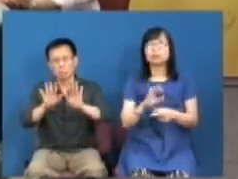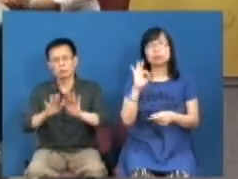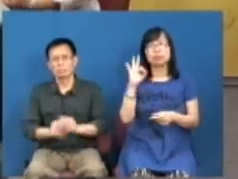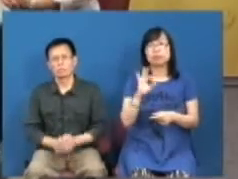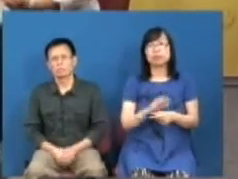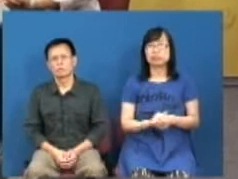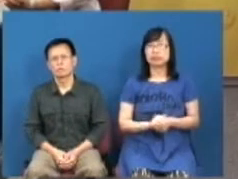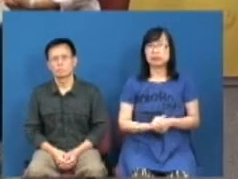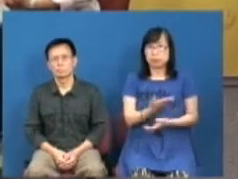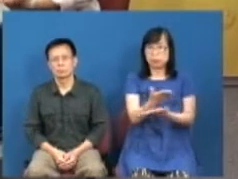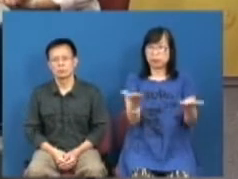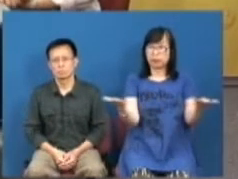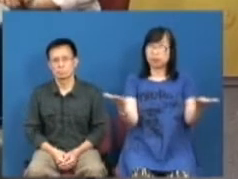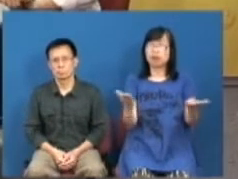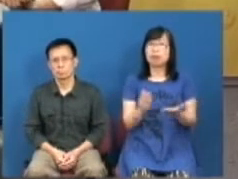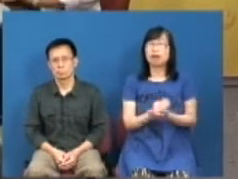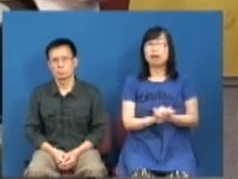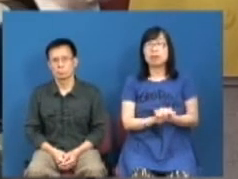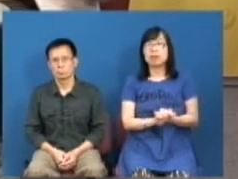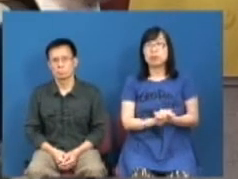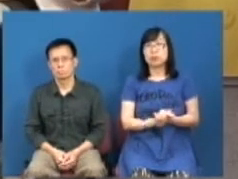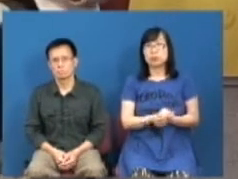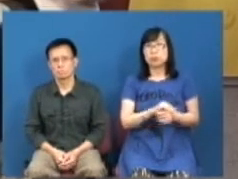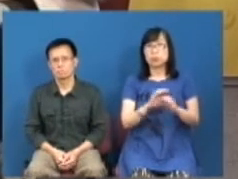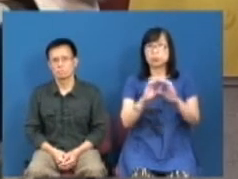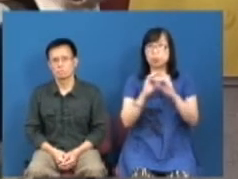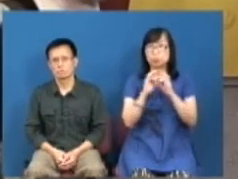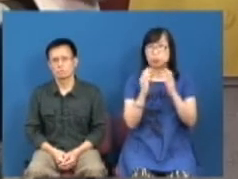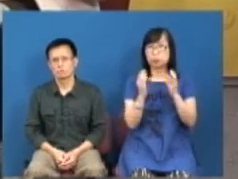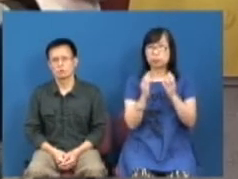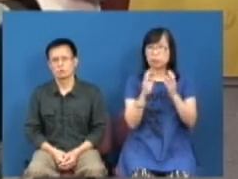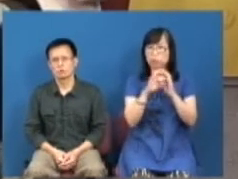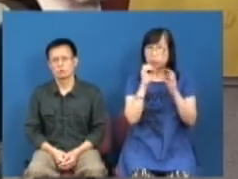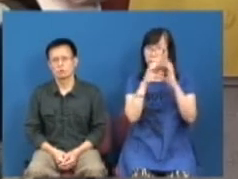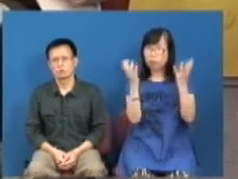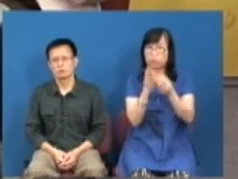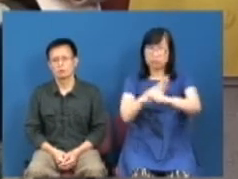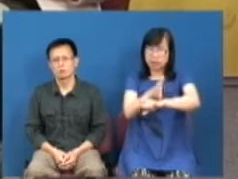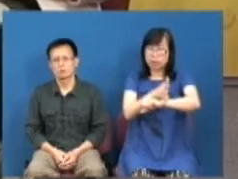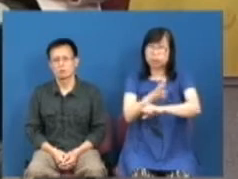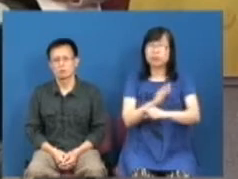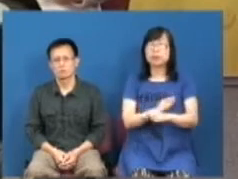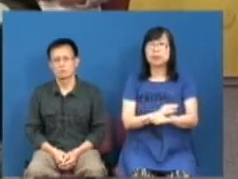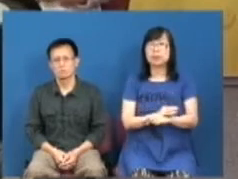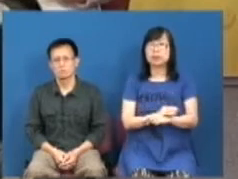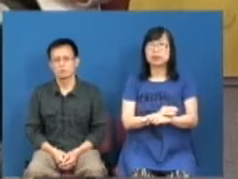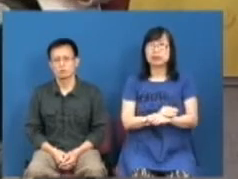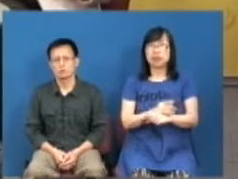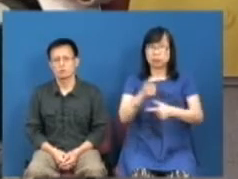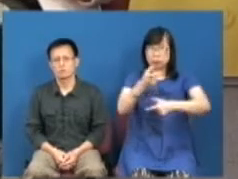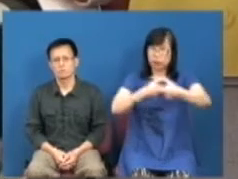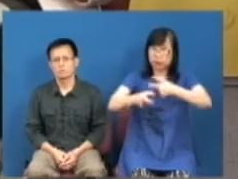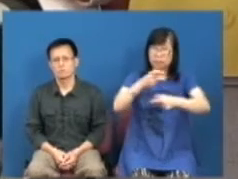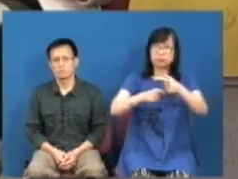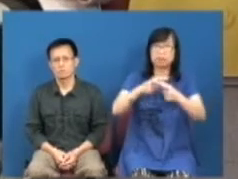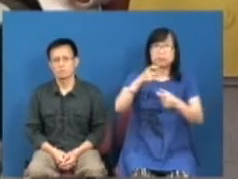諗，即係大家都會有即係對於成個，其實對於成個社會嗰、那個即係個經濟